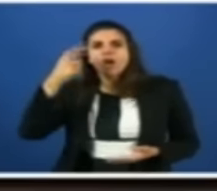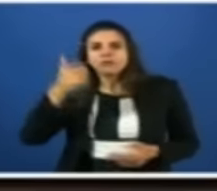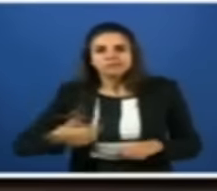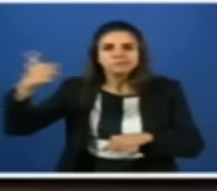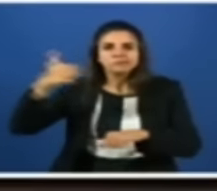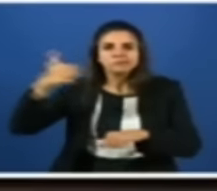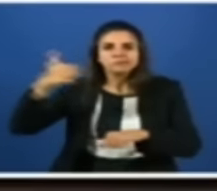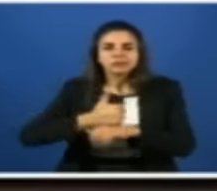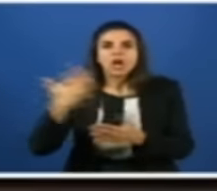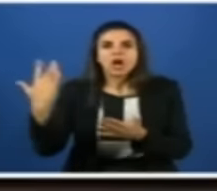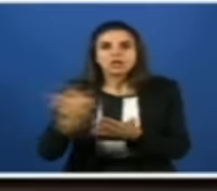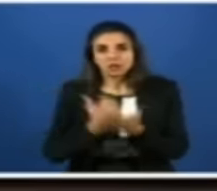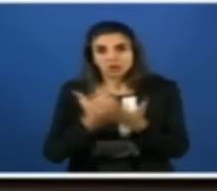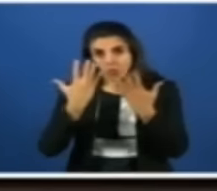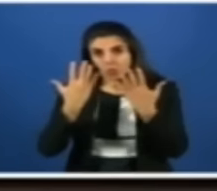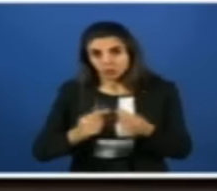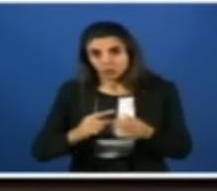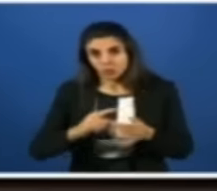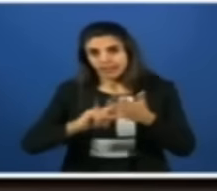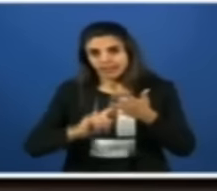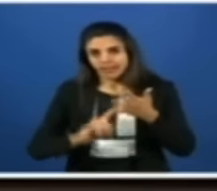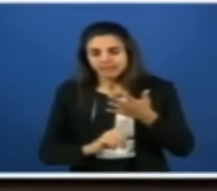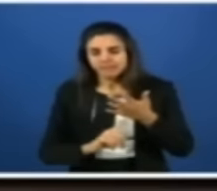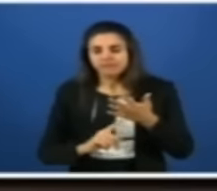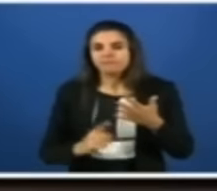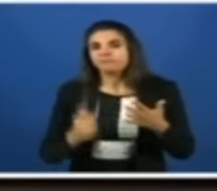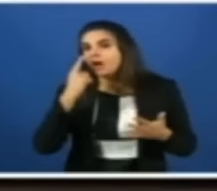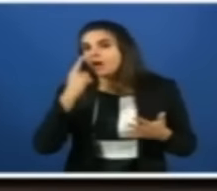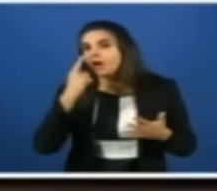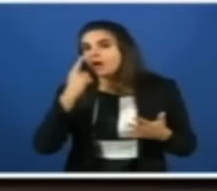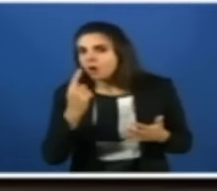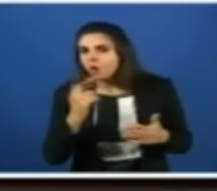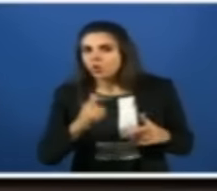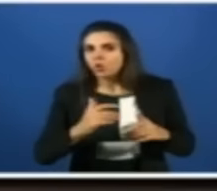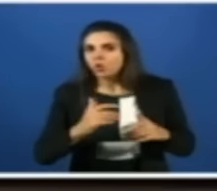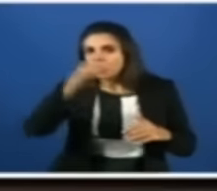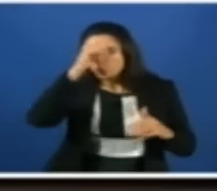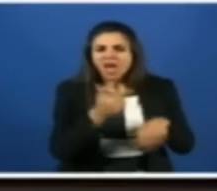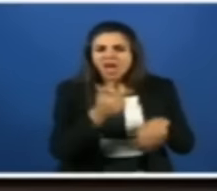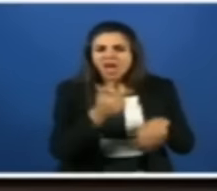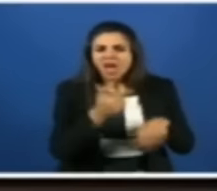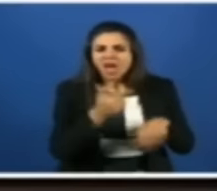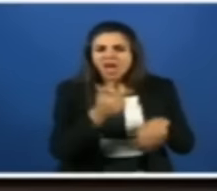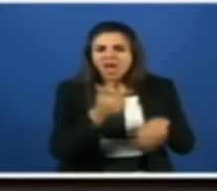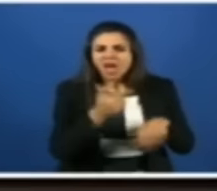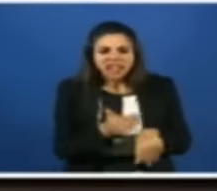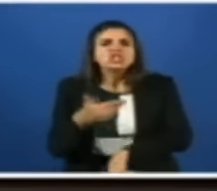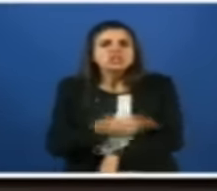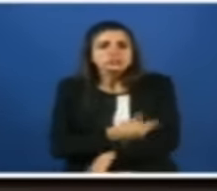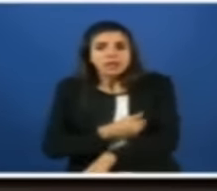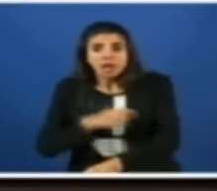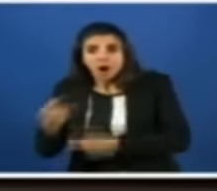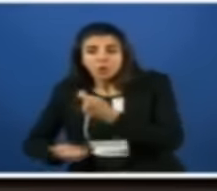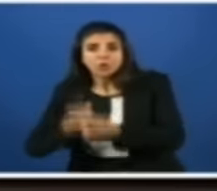iktidara geldi. Bir yandan ülkenin gecikmiş hizmetlerini yapıyor.